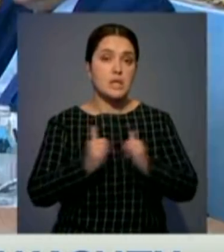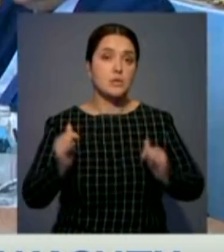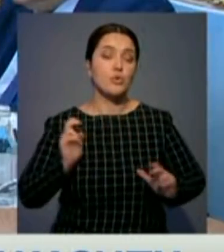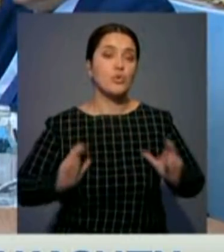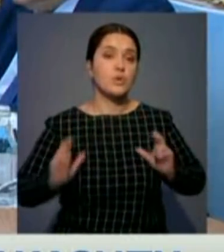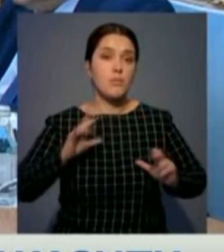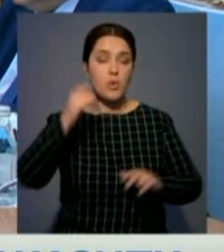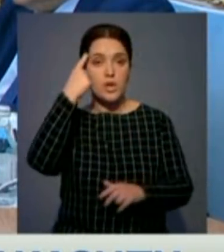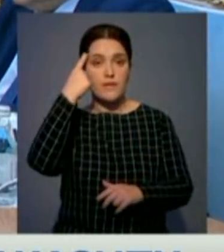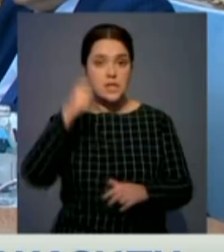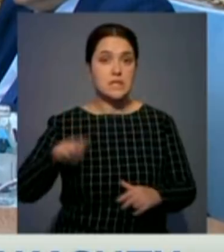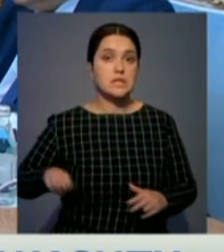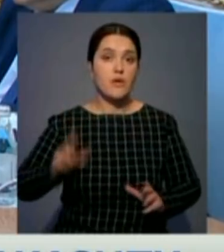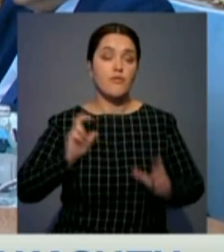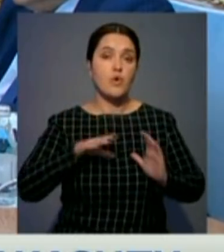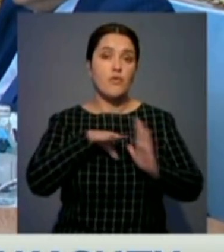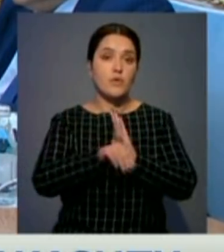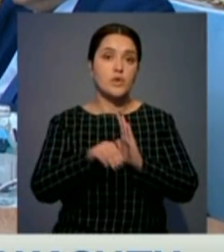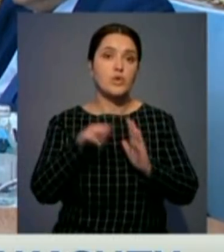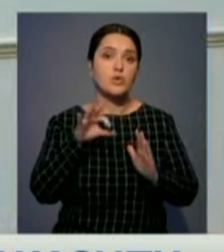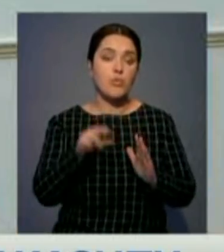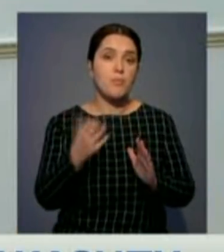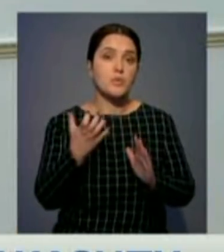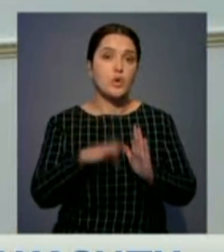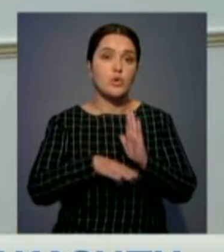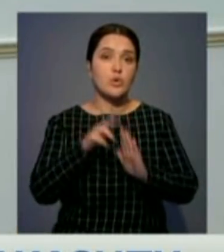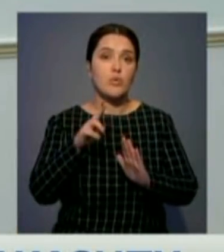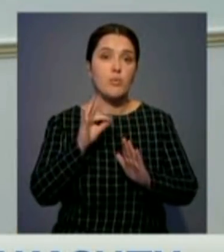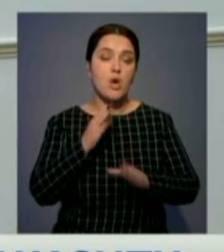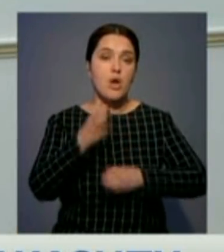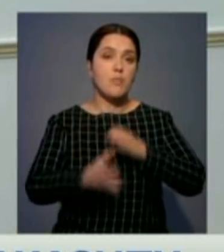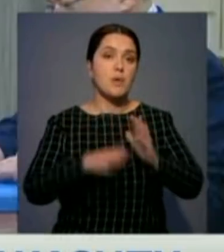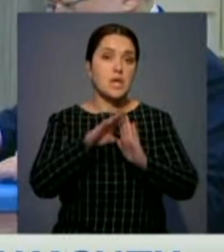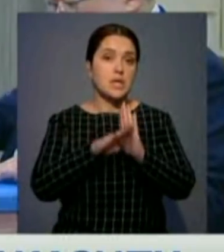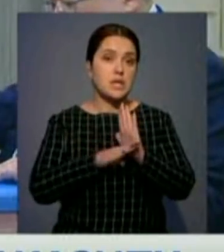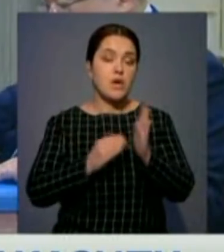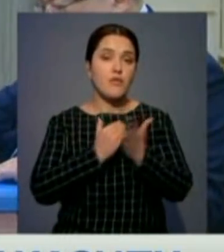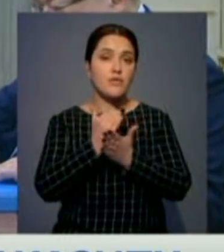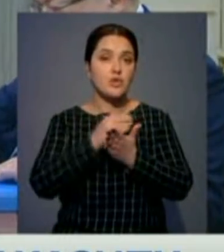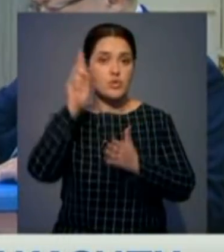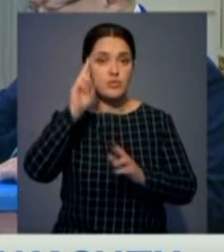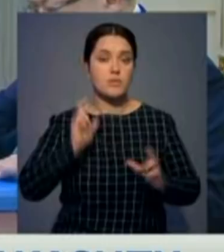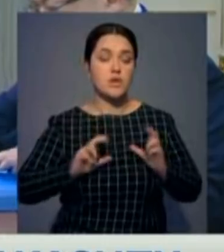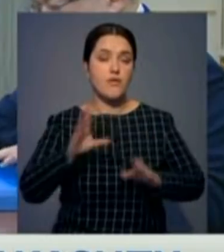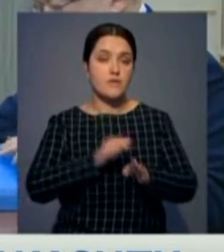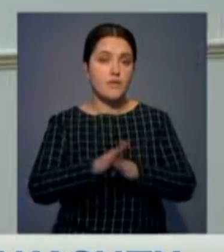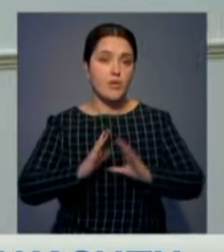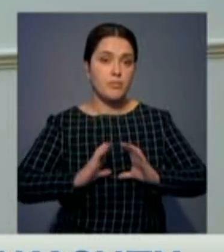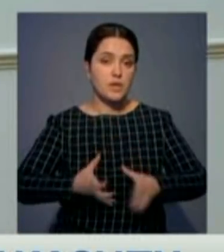По информации ректора, вуз вошел в топ-500 лучших по версии глобального рейтинга высших учебных заведений всего мира.